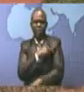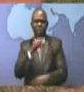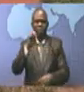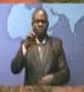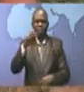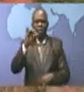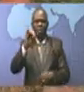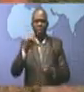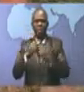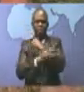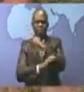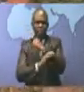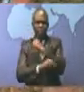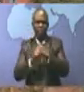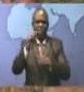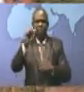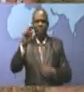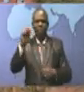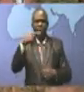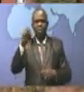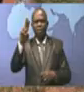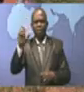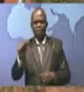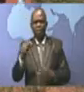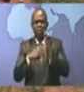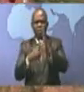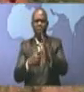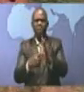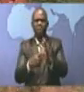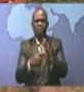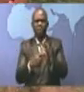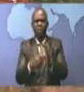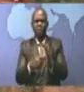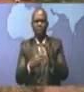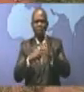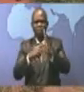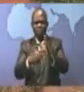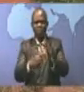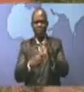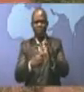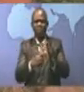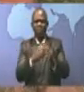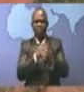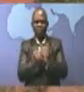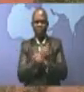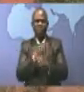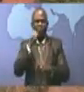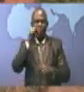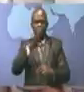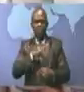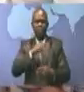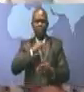juste pour montrer l'amour et la solidarité qui caractérisent les Bakenyirarugamba. Cette journée dédiée au Mukenyirarugamba a